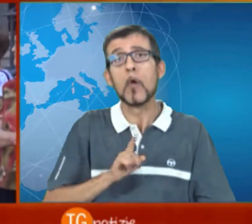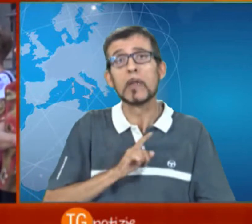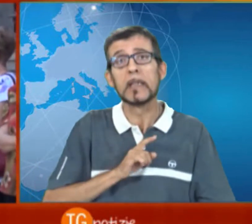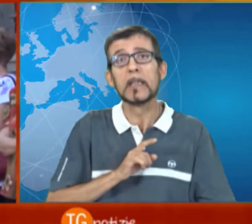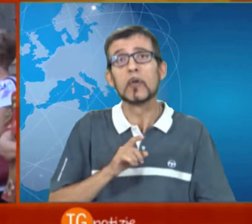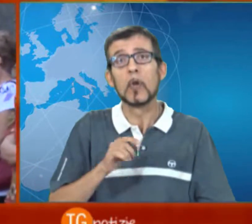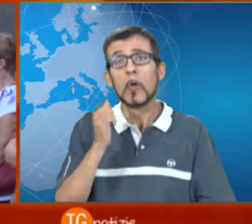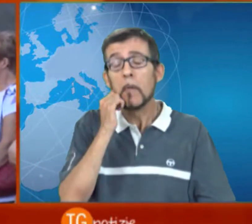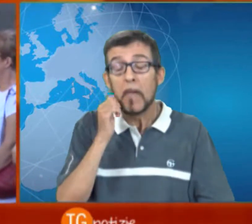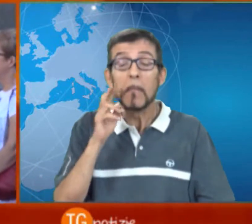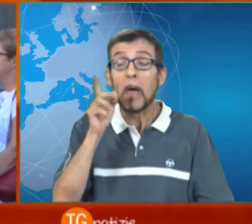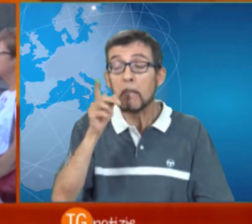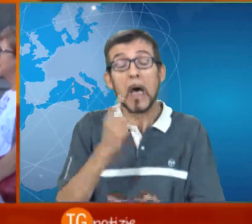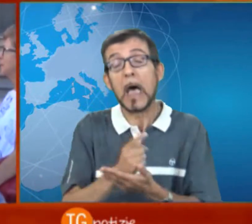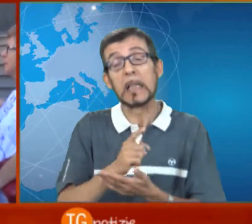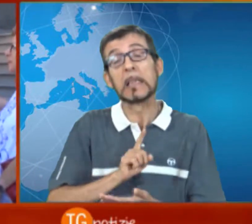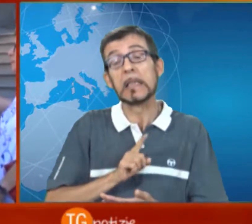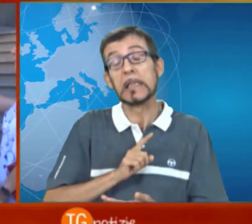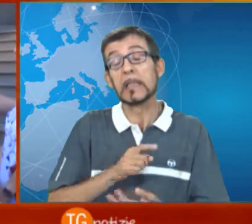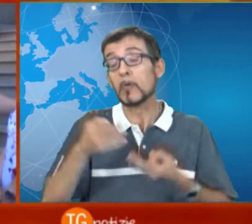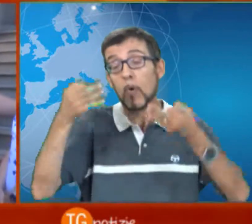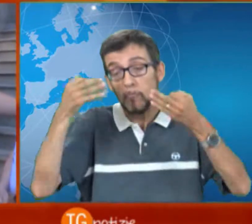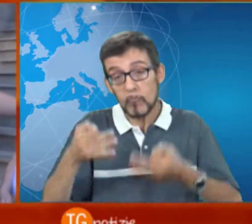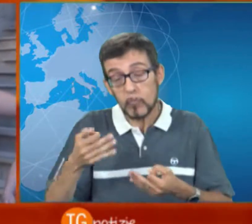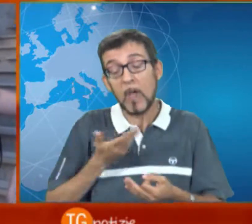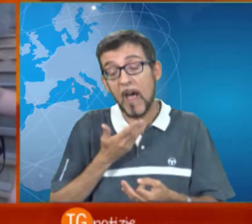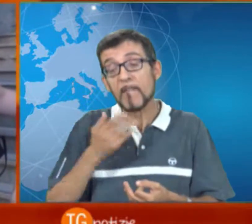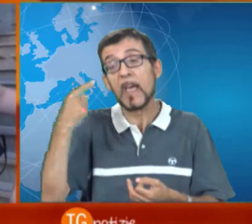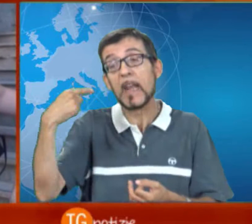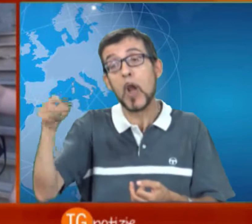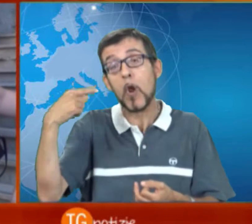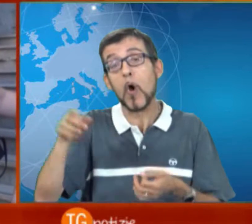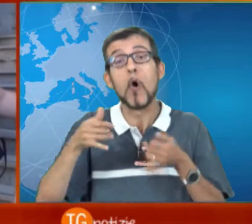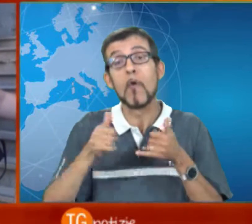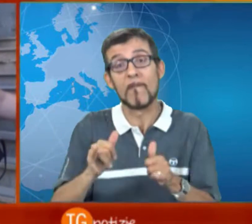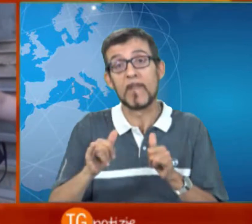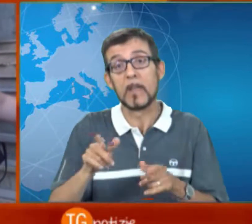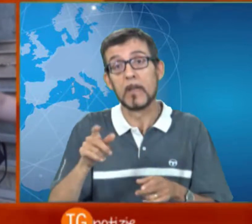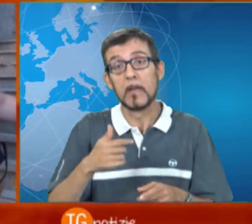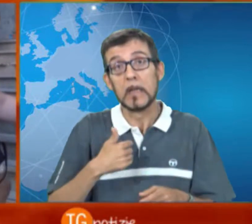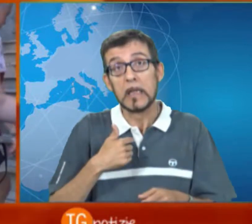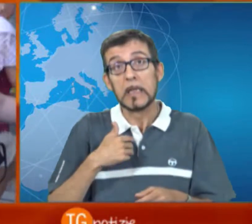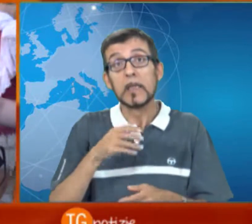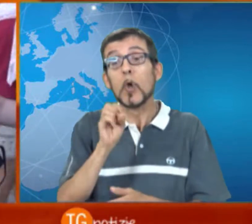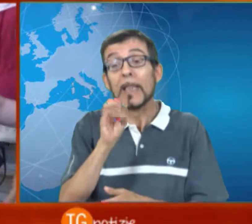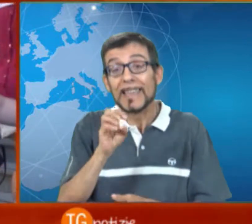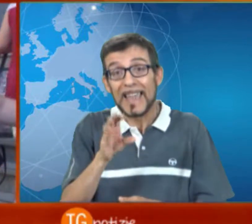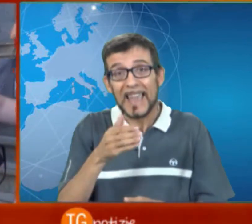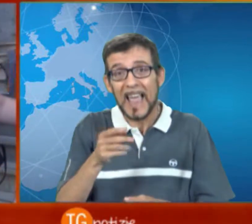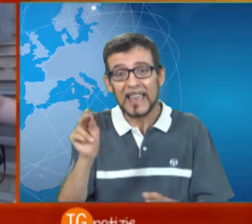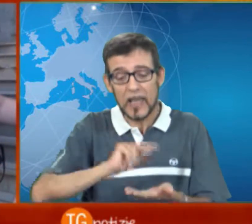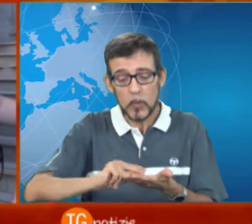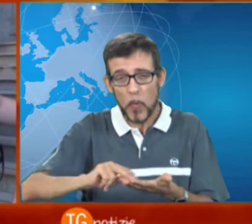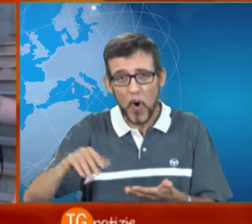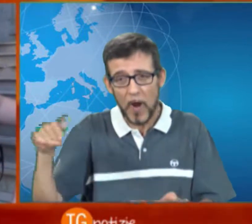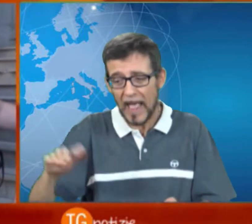genitori hanno diritto, il dovere, il diritto sacrosanto di avere i loro figli. I figli, io sono stata insegnante elementare